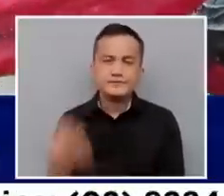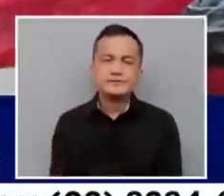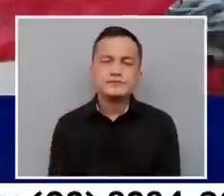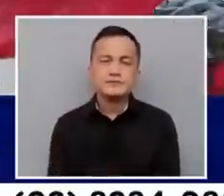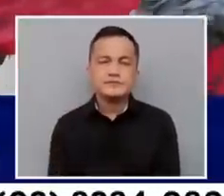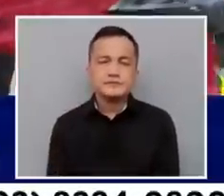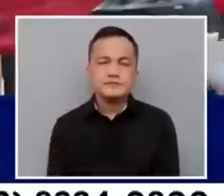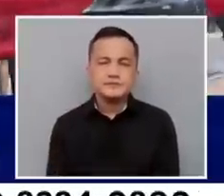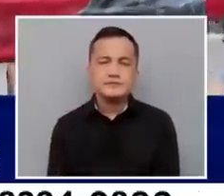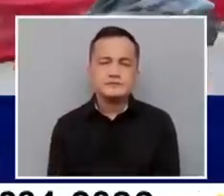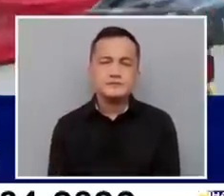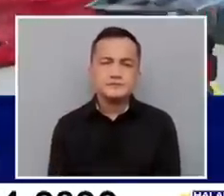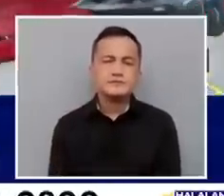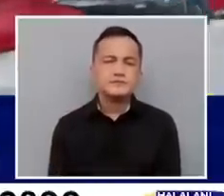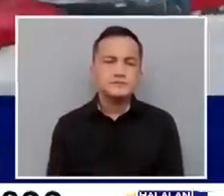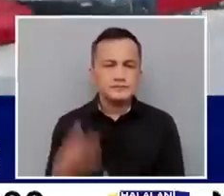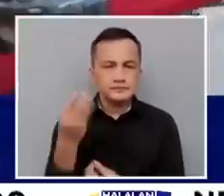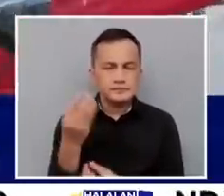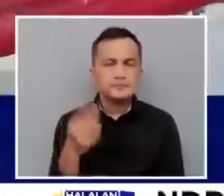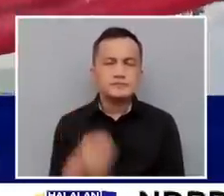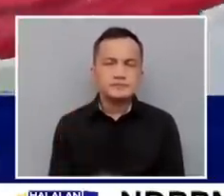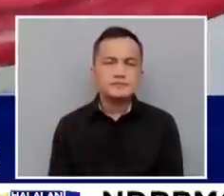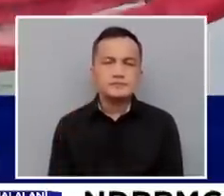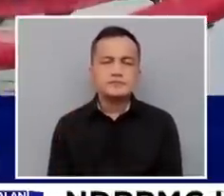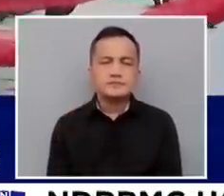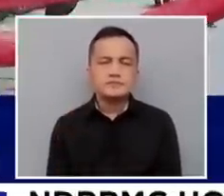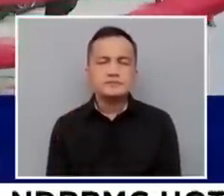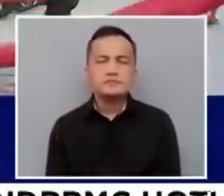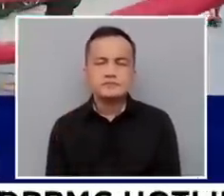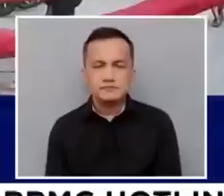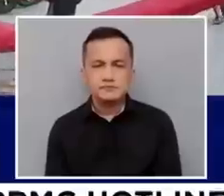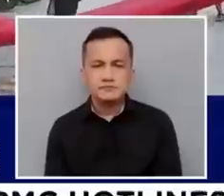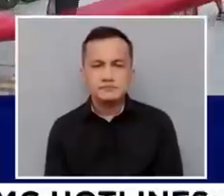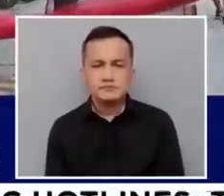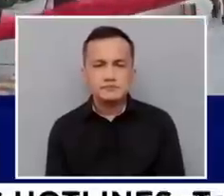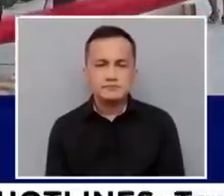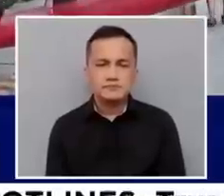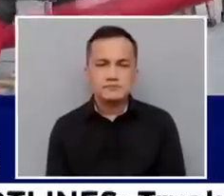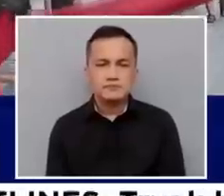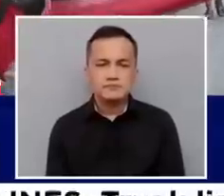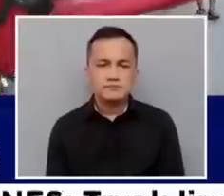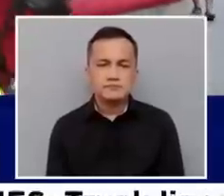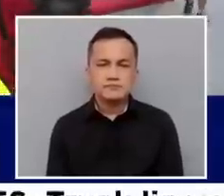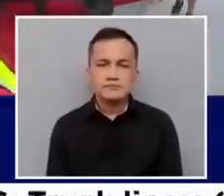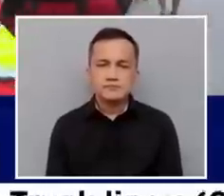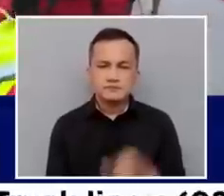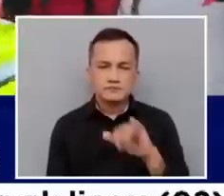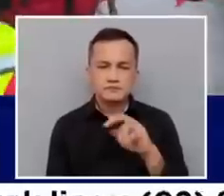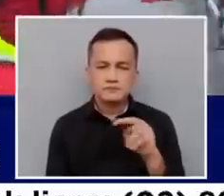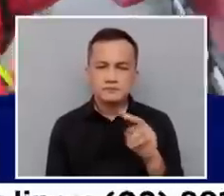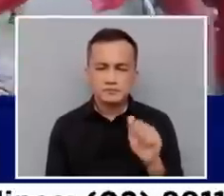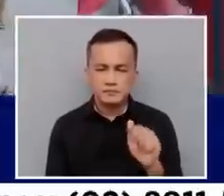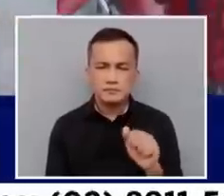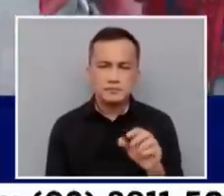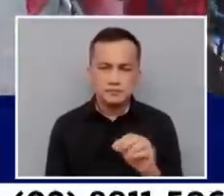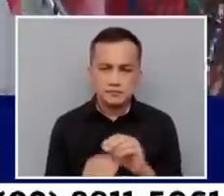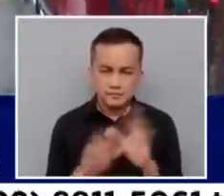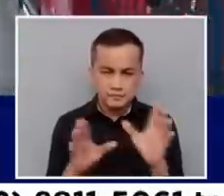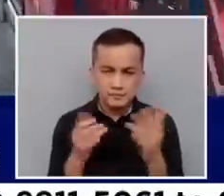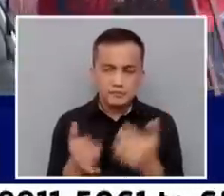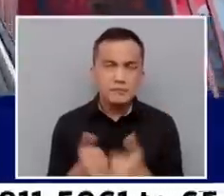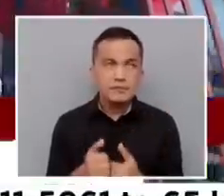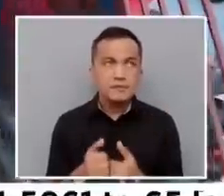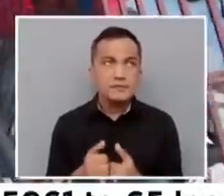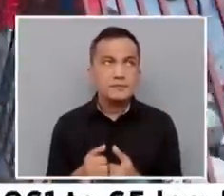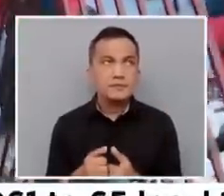Yan muna ang latest mula dito Ina. Sa BBM Reuters. Yes, Alvin. Okay, Ina. So ang malinaw sa araw na ito ay